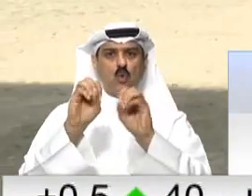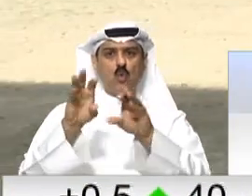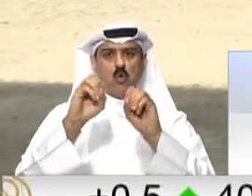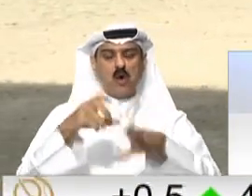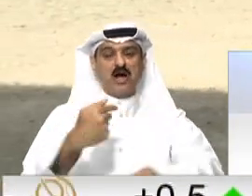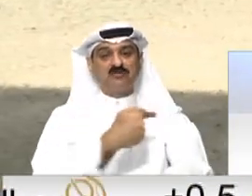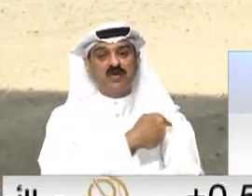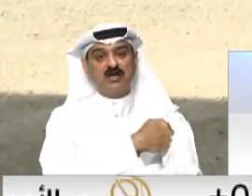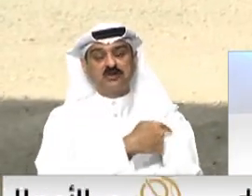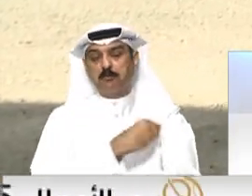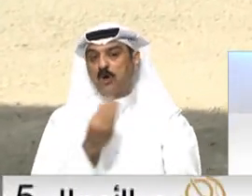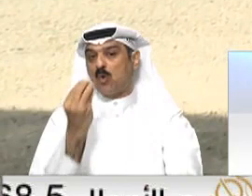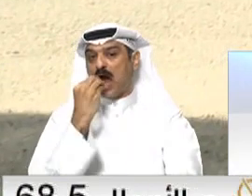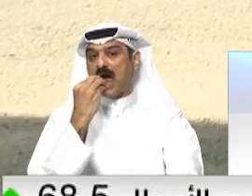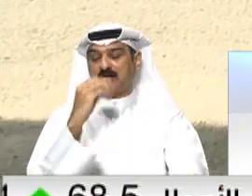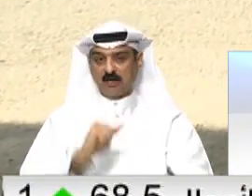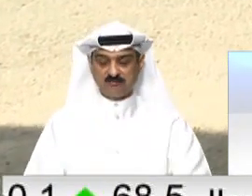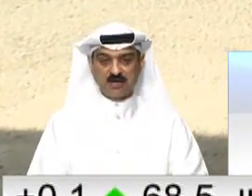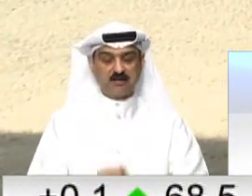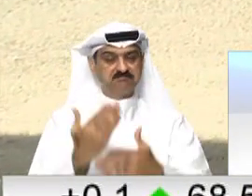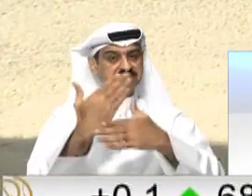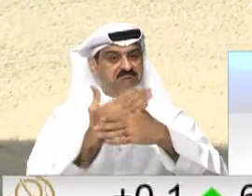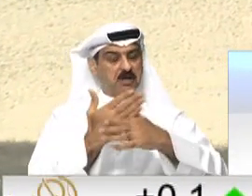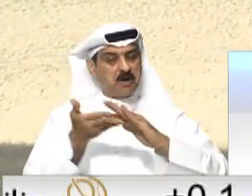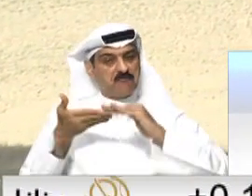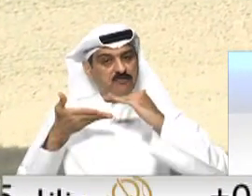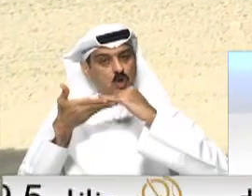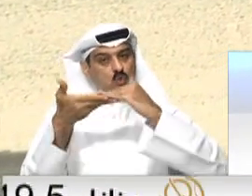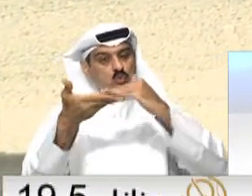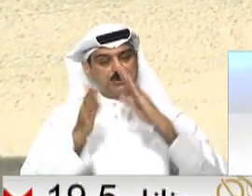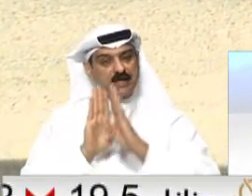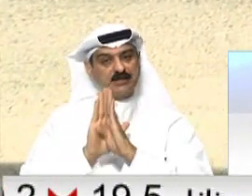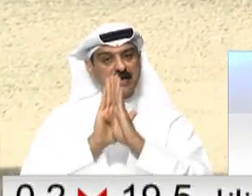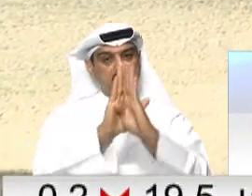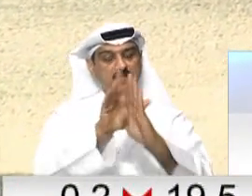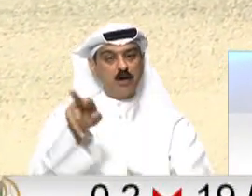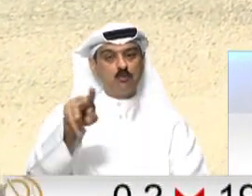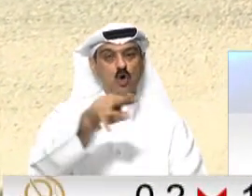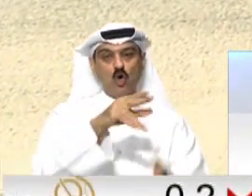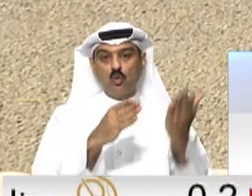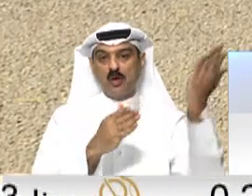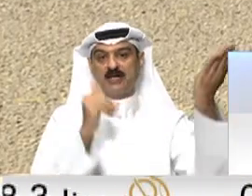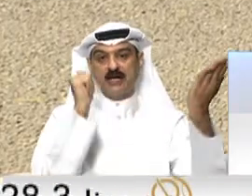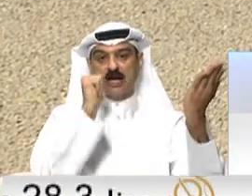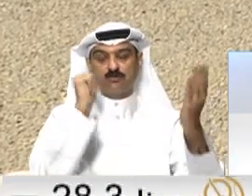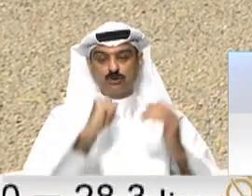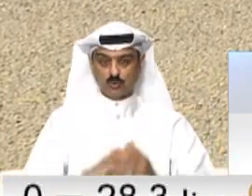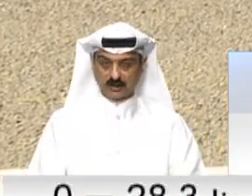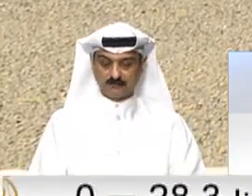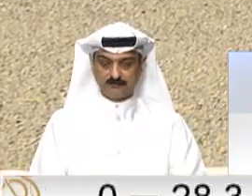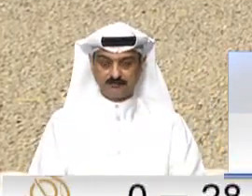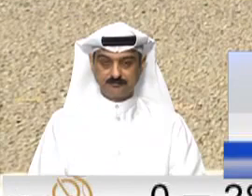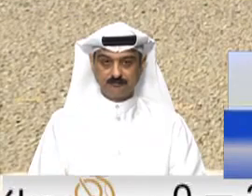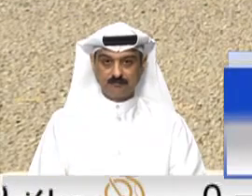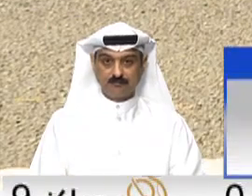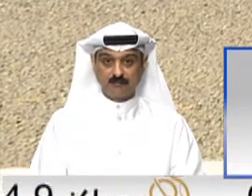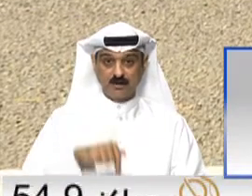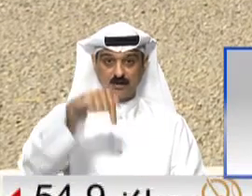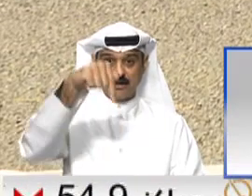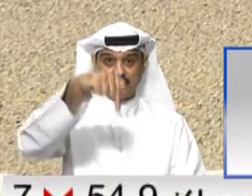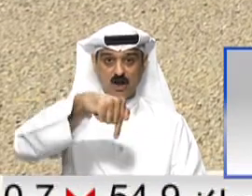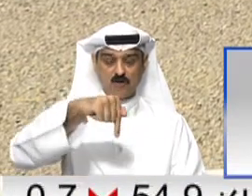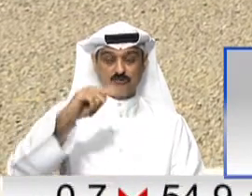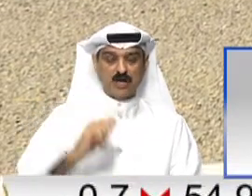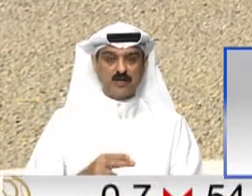الطبية والإغاثية لدعم ومساندة الأشقاء في جمهورية السودان. في إطار الدور الإنساني والإغاثي لدولة